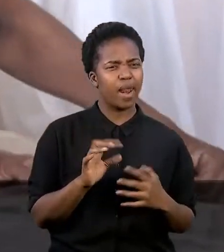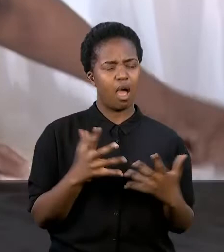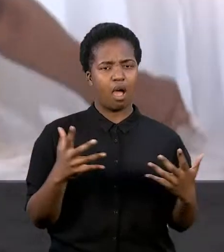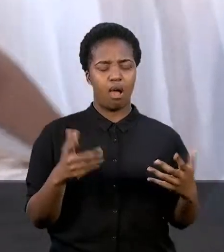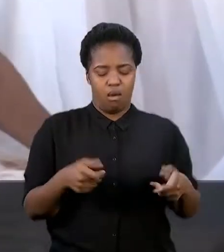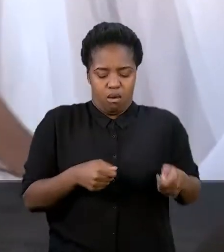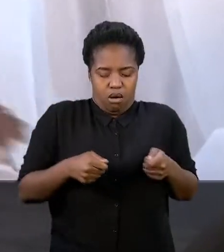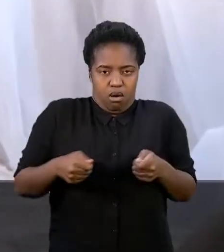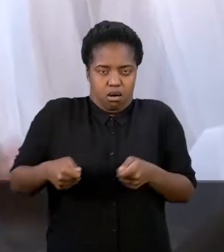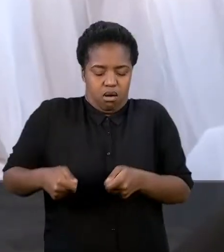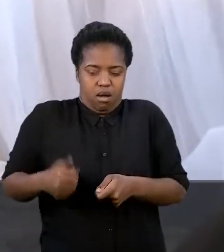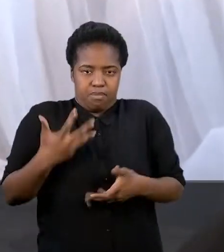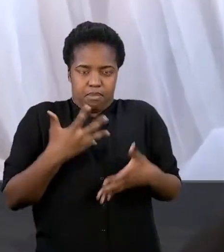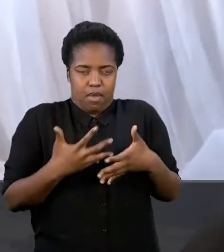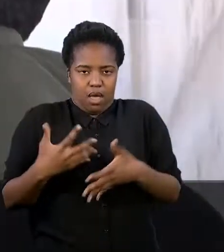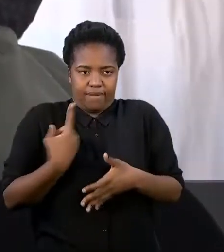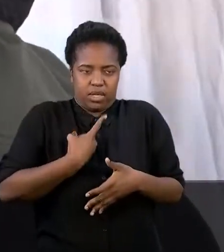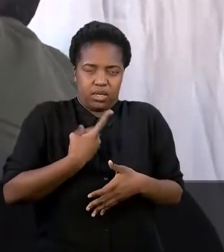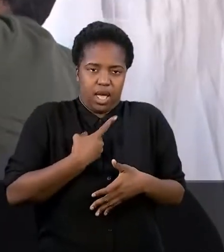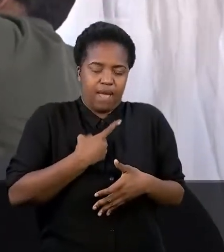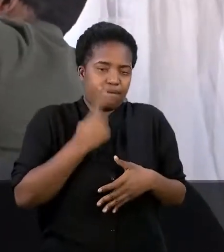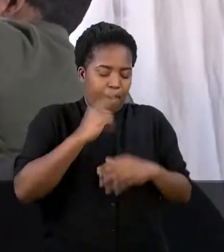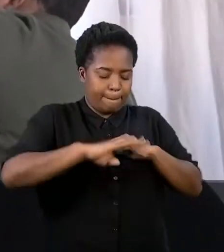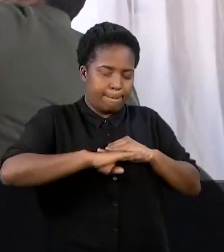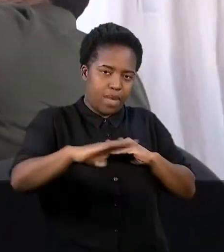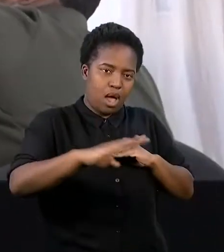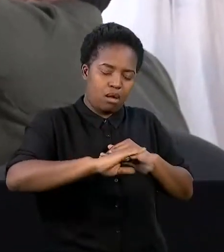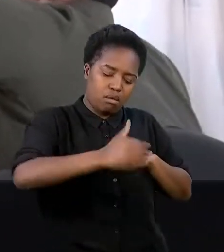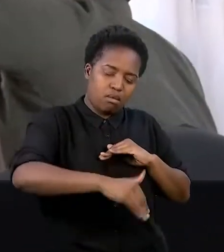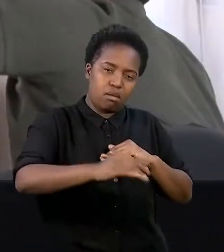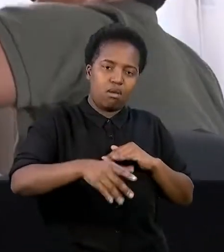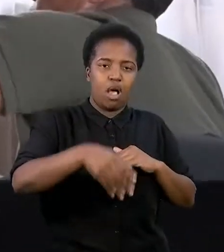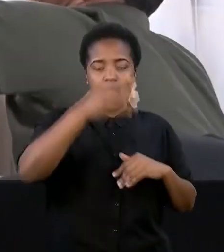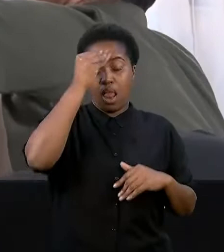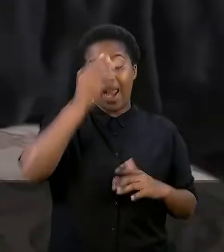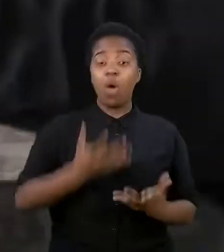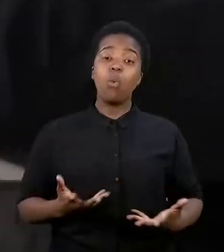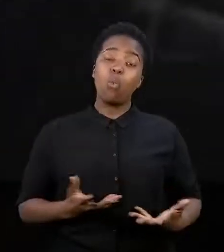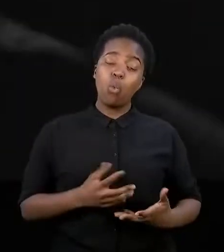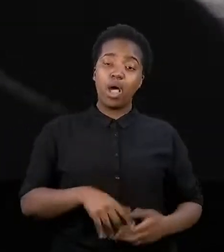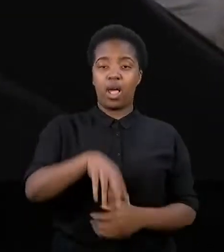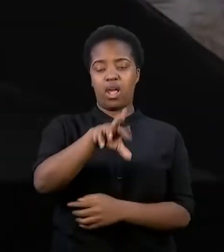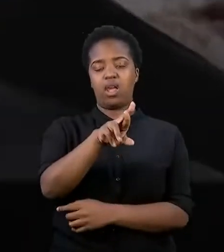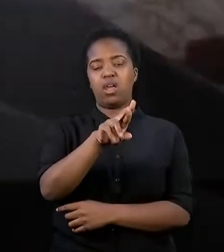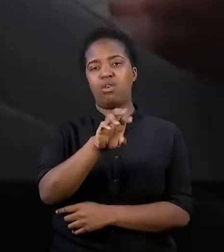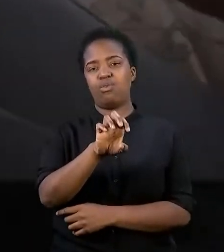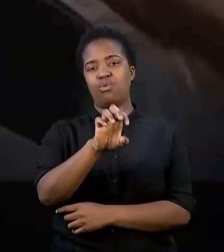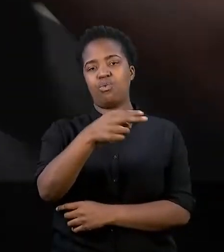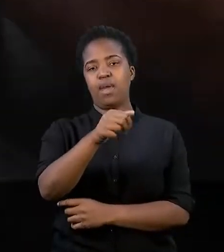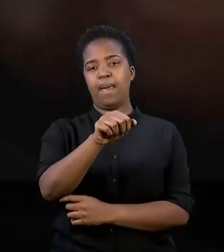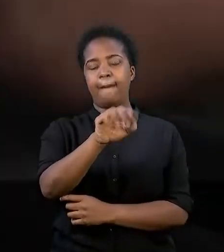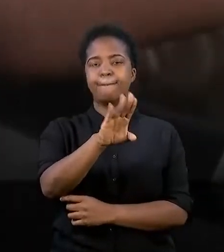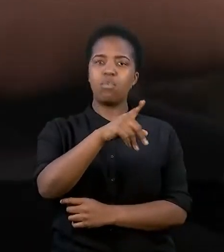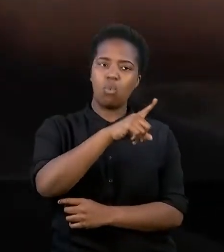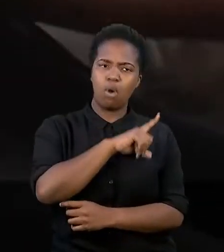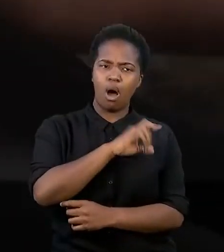ni kota ku ti nghenisa bavhini, ni ti humesa, even na ku ndlala mbedo nelene from a rehab. Kori nita kukia ka minaka rehab,